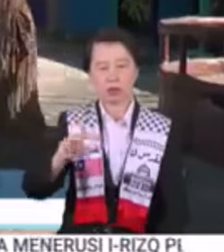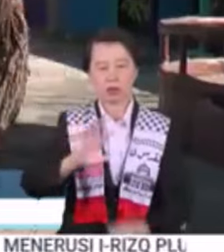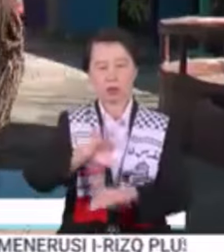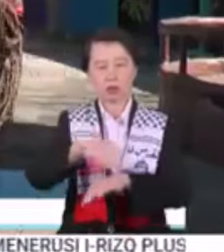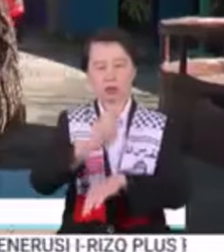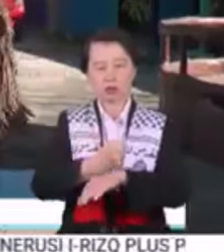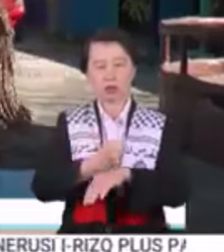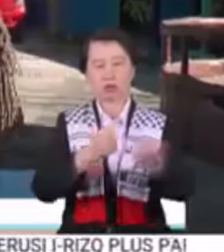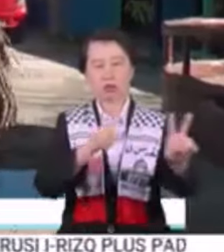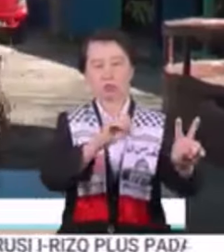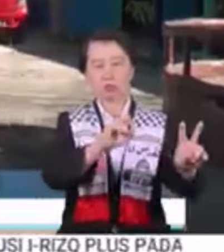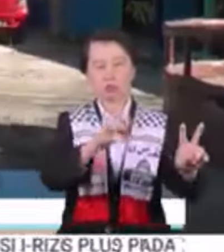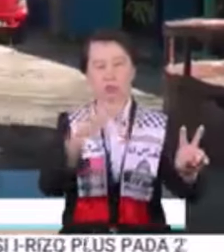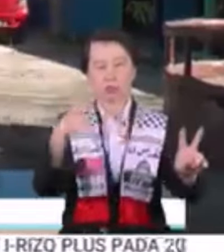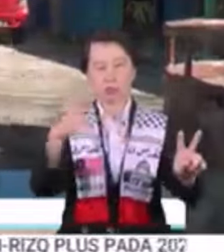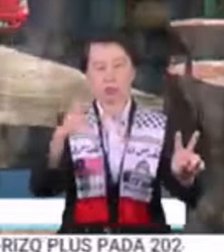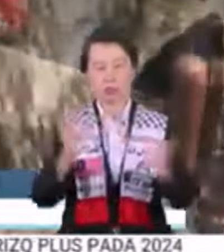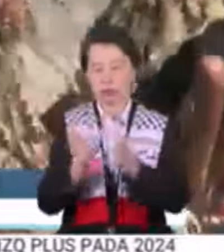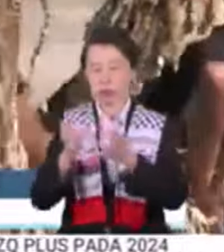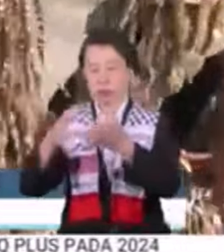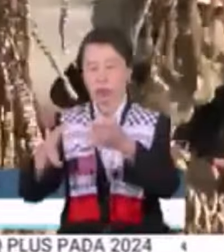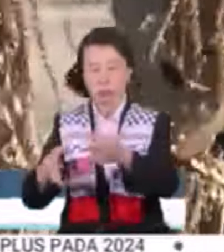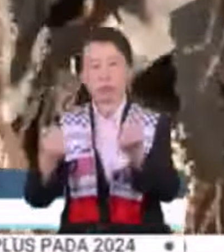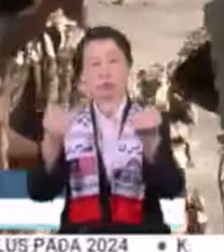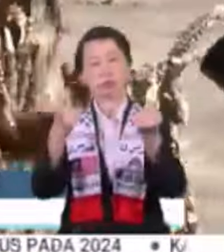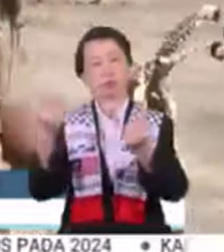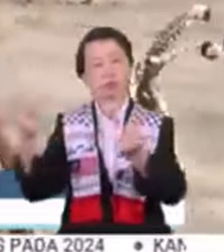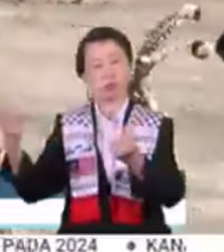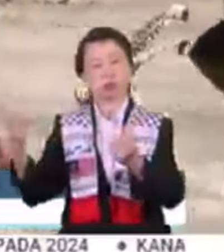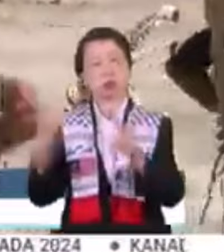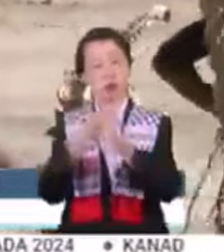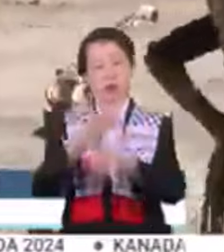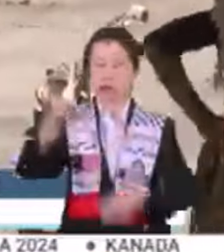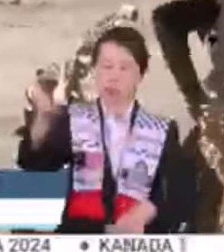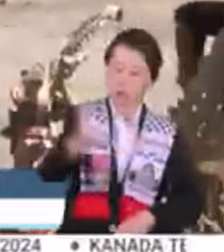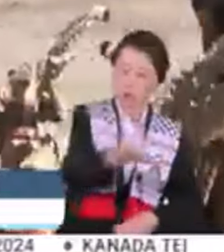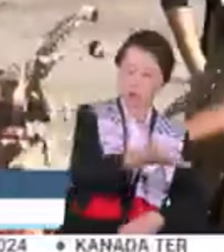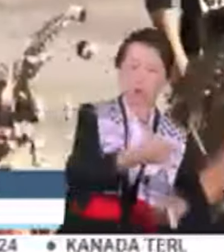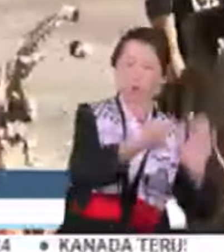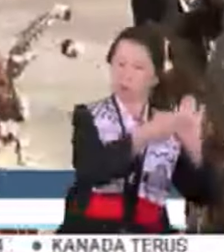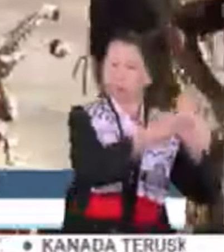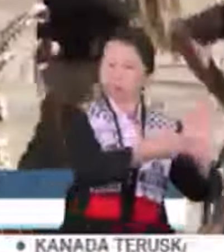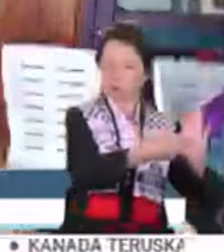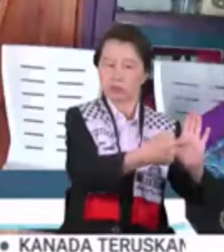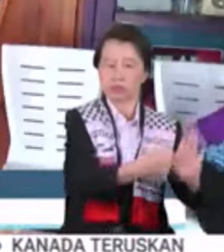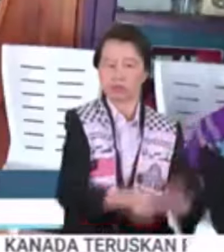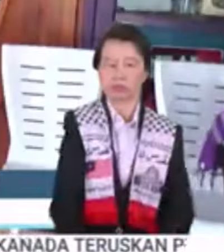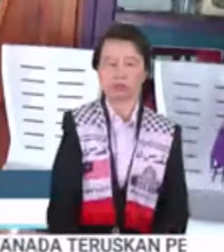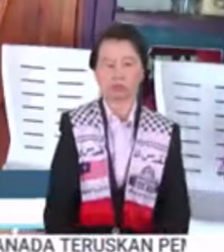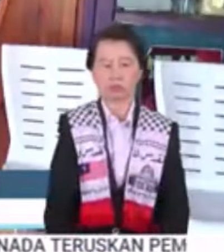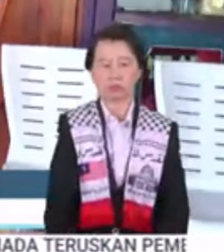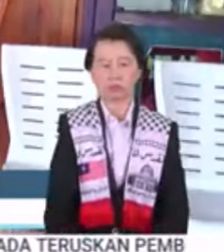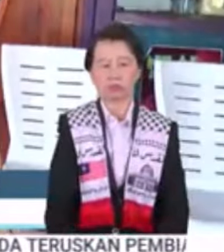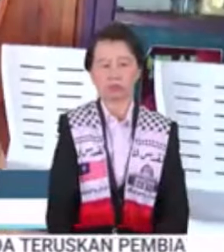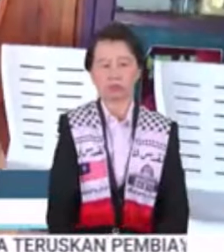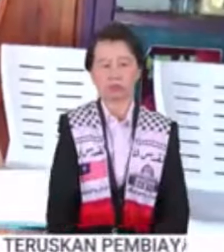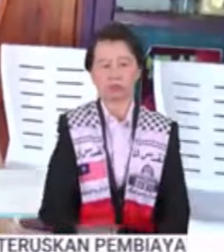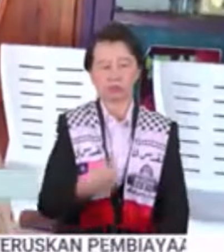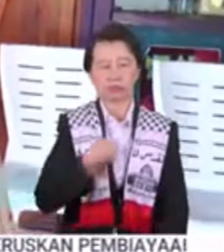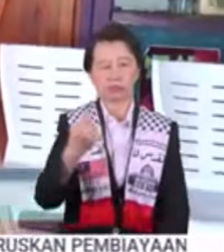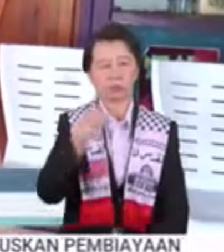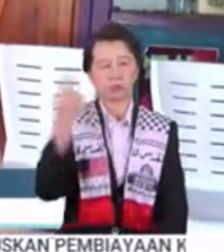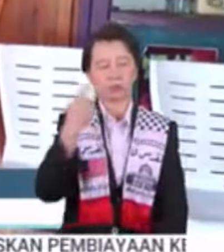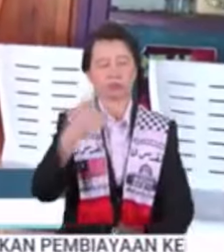Ditubuhkan sejak 2017, kumpulan berkenaan telah beberapa kali diundang bagi membuat persembahan. Sebab saya